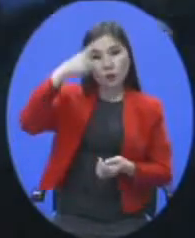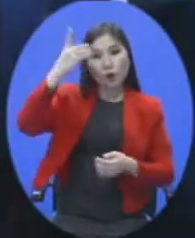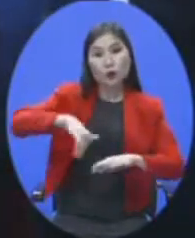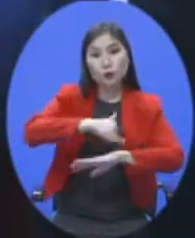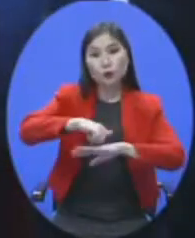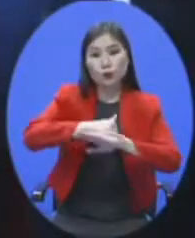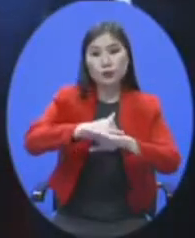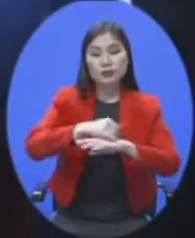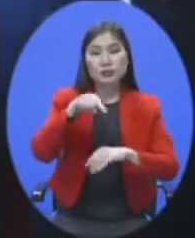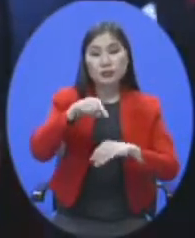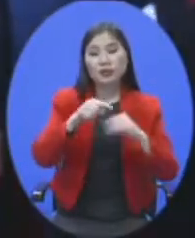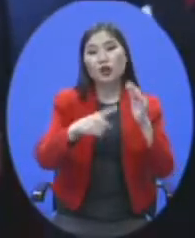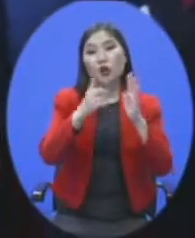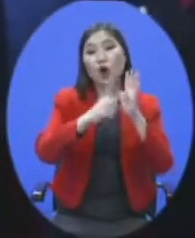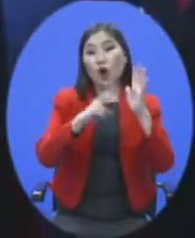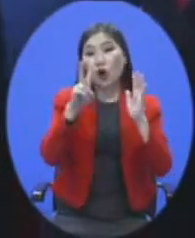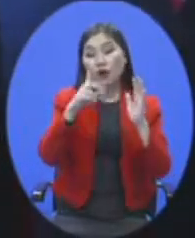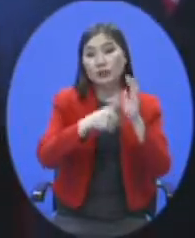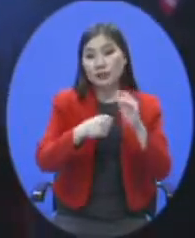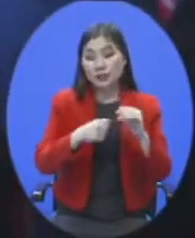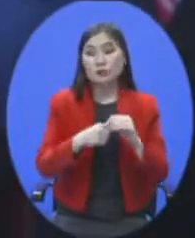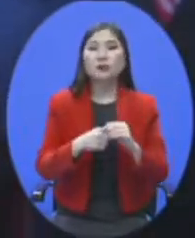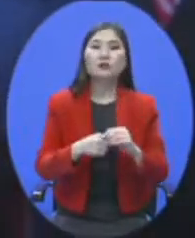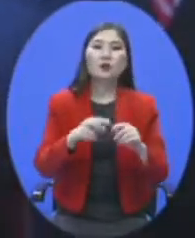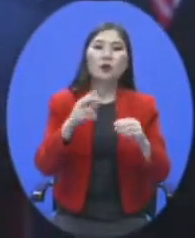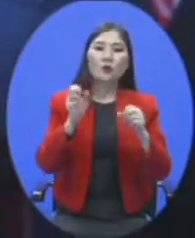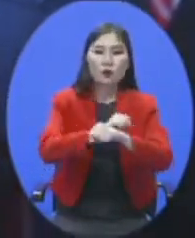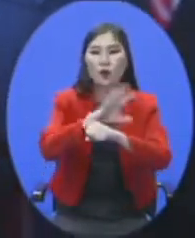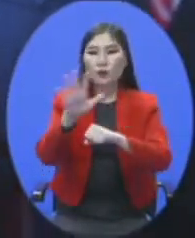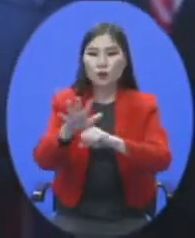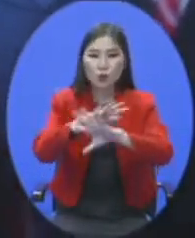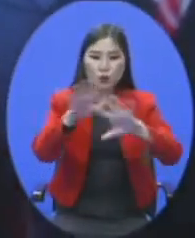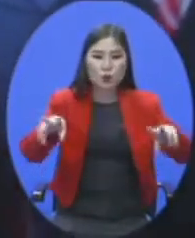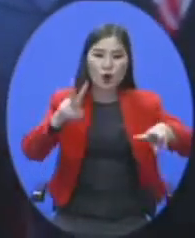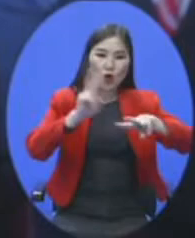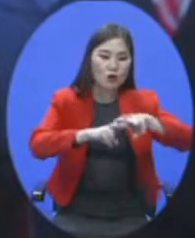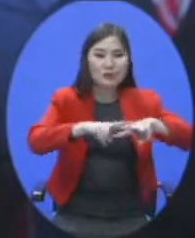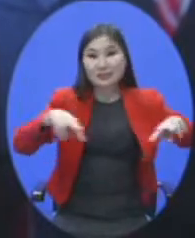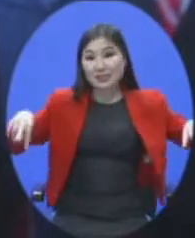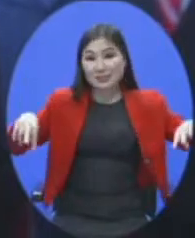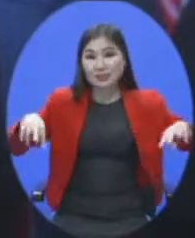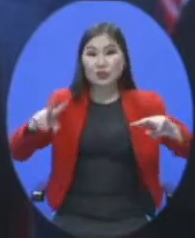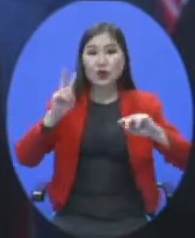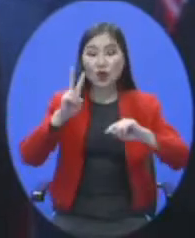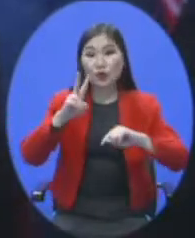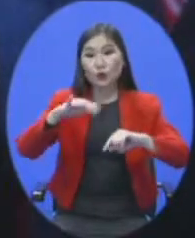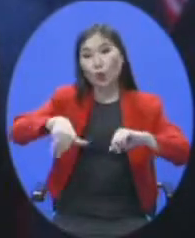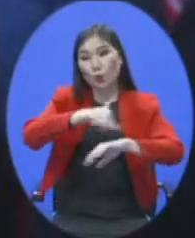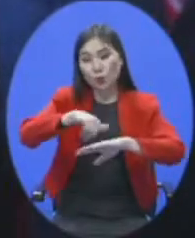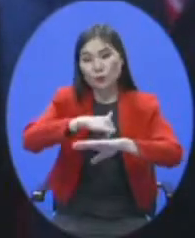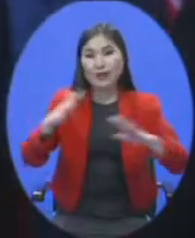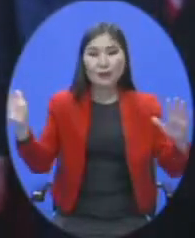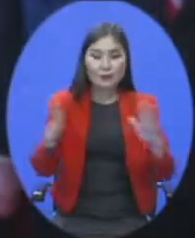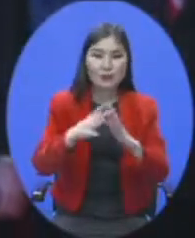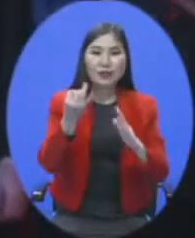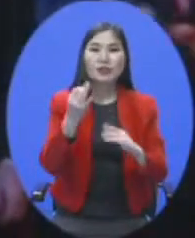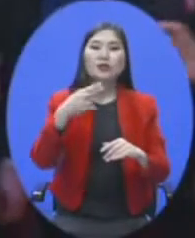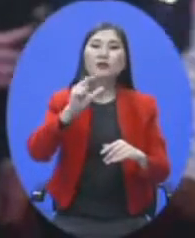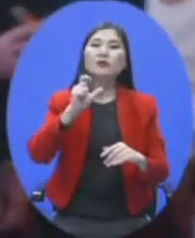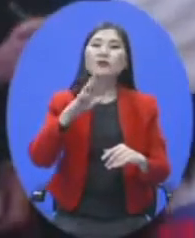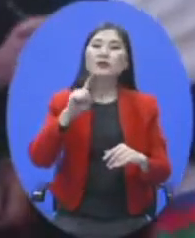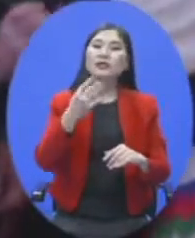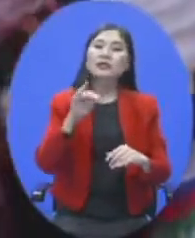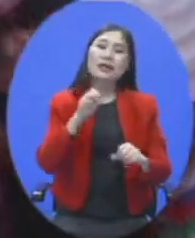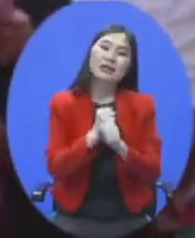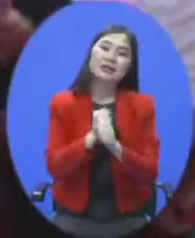Монгол улс энэ оны 2-р сар, Вьетнам улс 3-р сараас эхлэн цар тахалтай холбоотой бүх хорио зүйлээ зөвцснээс хойш хоёр улсын харилцаа хамтын ажиллагааг идэвхжүүлэх чиглэлээр